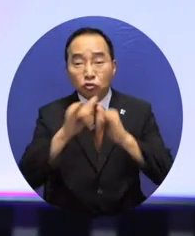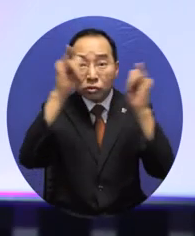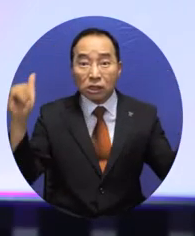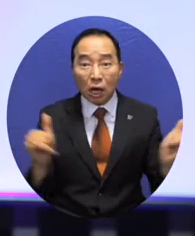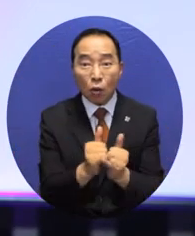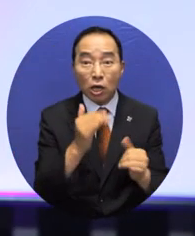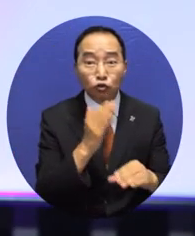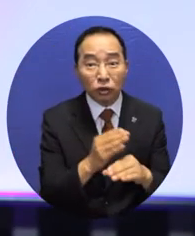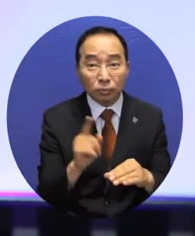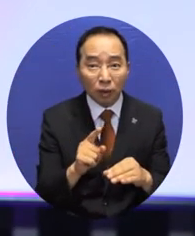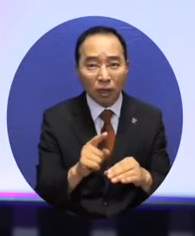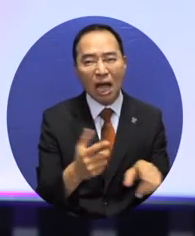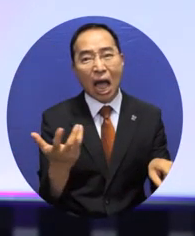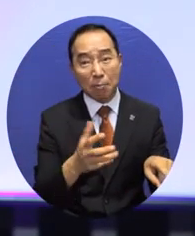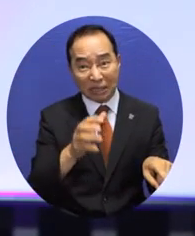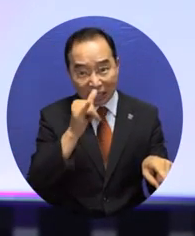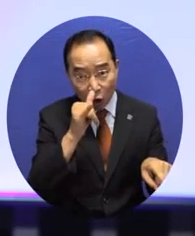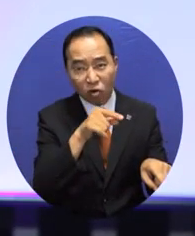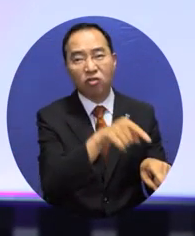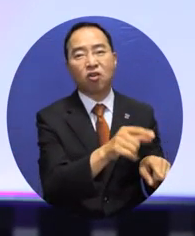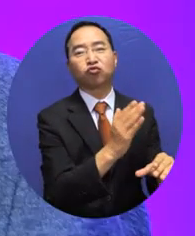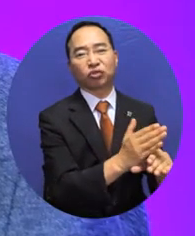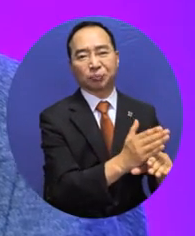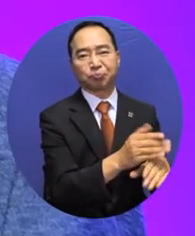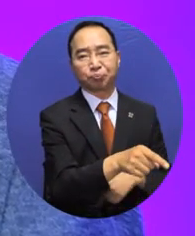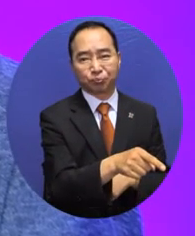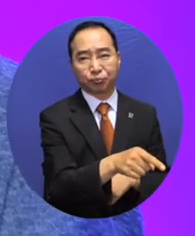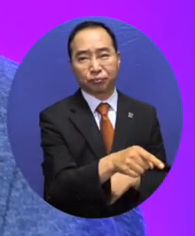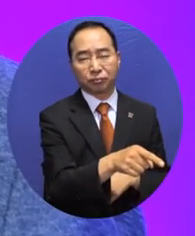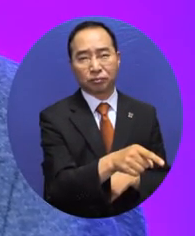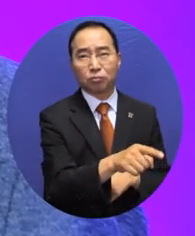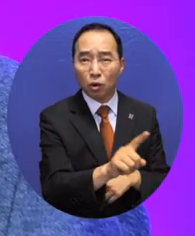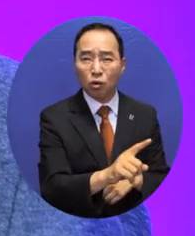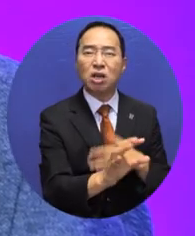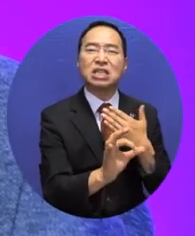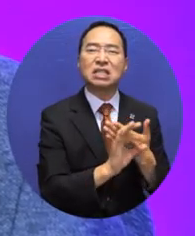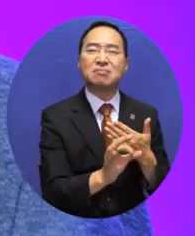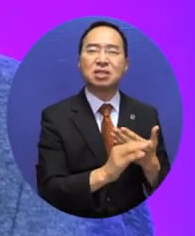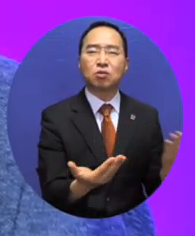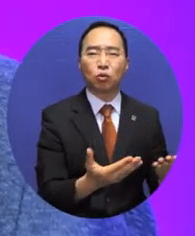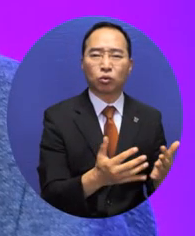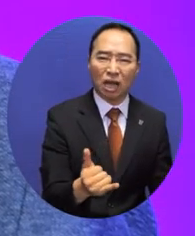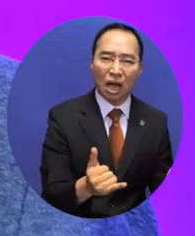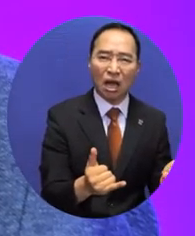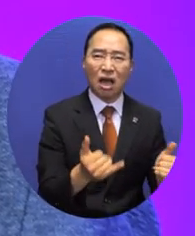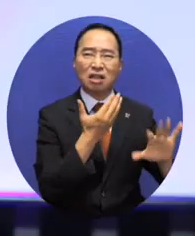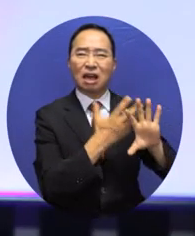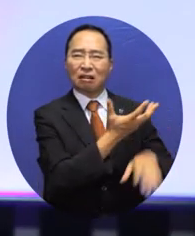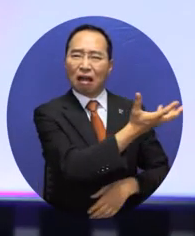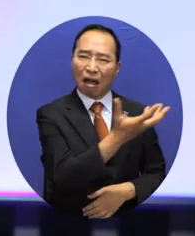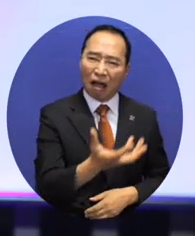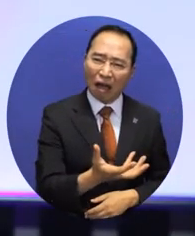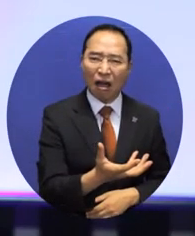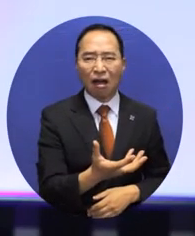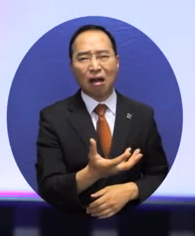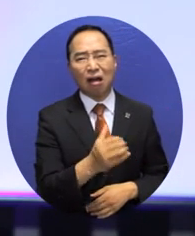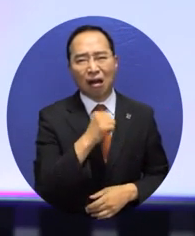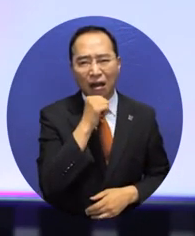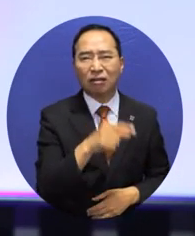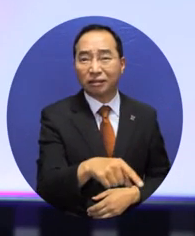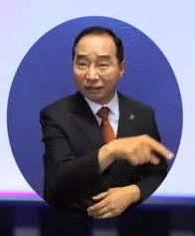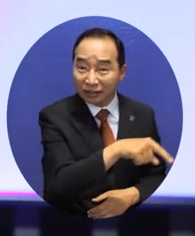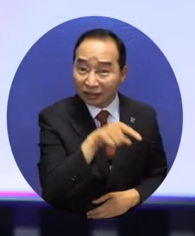바로 아픈 이들이 있는 곳이라고 봅니다. 비정규직 노동자들, 이주 노동자들, 이들이 있는 곳이